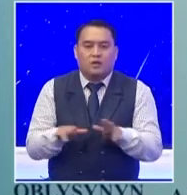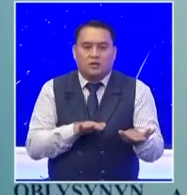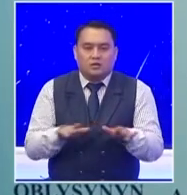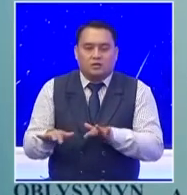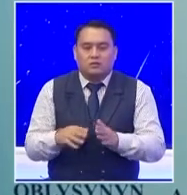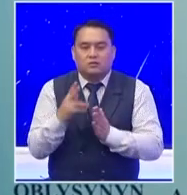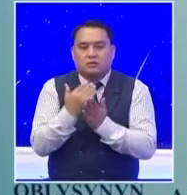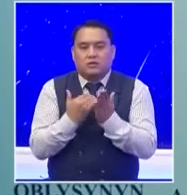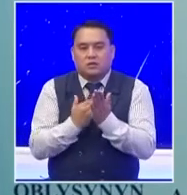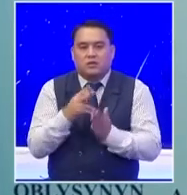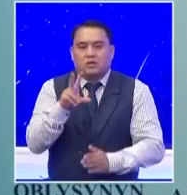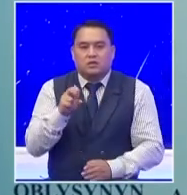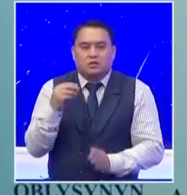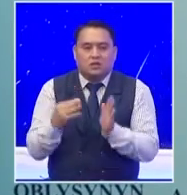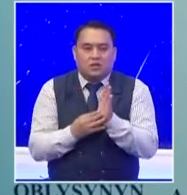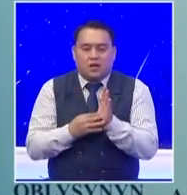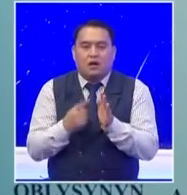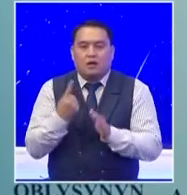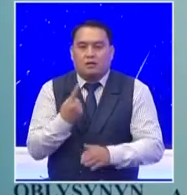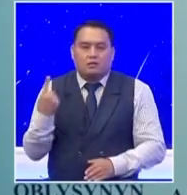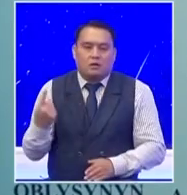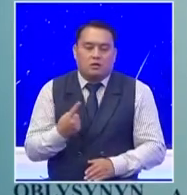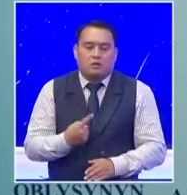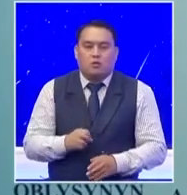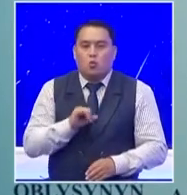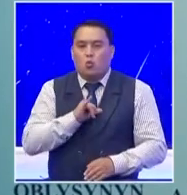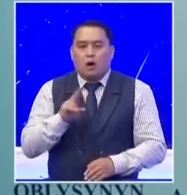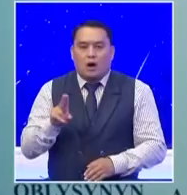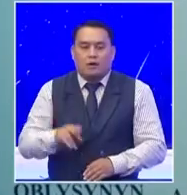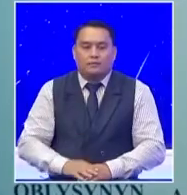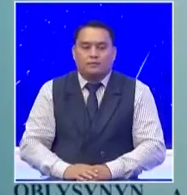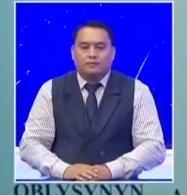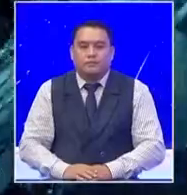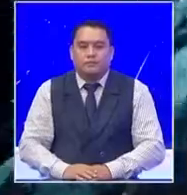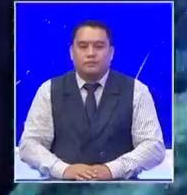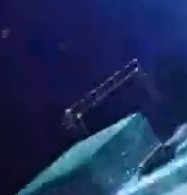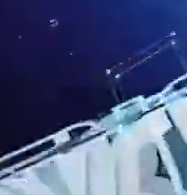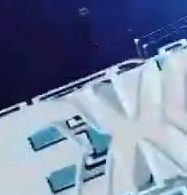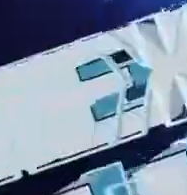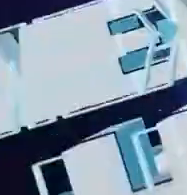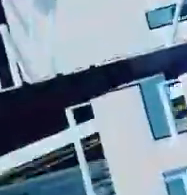статье 339, часть 1.1 Уголовного кодекса Республики Казахстан.